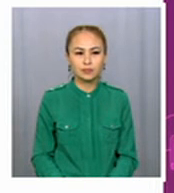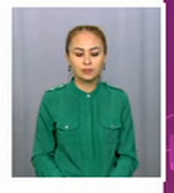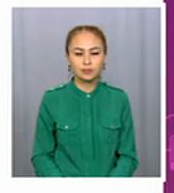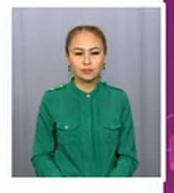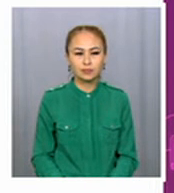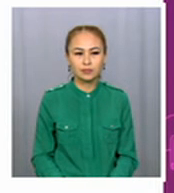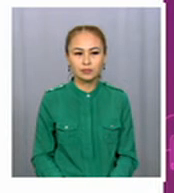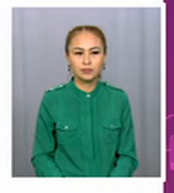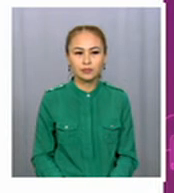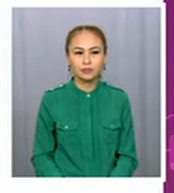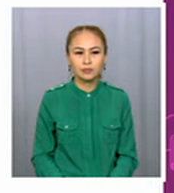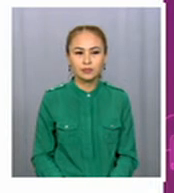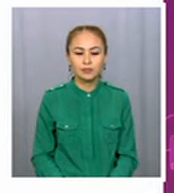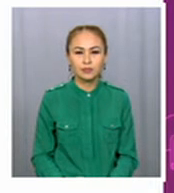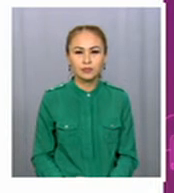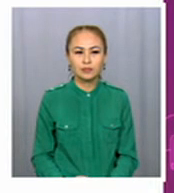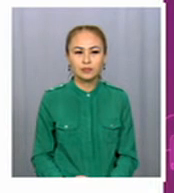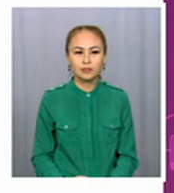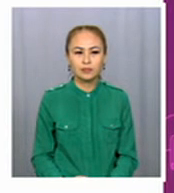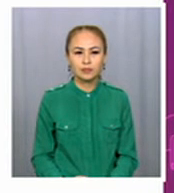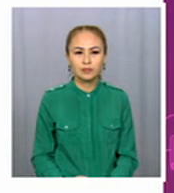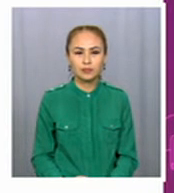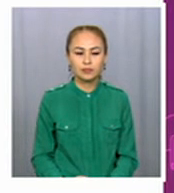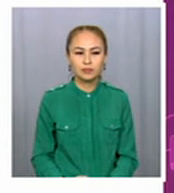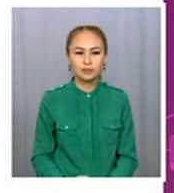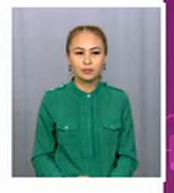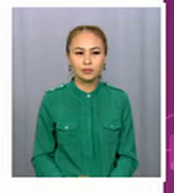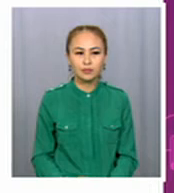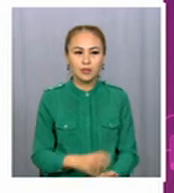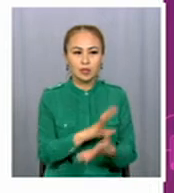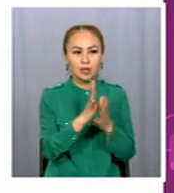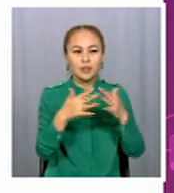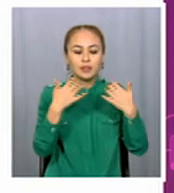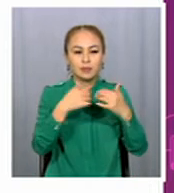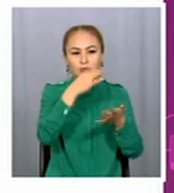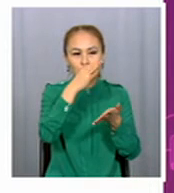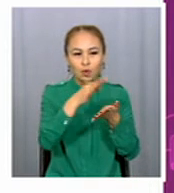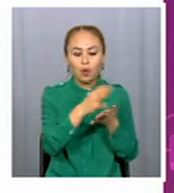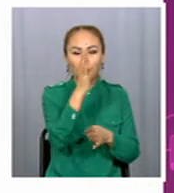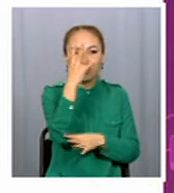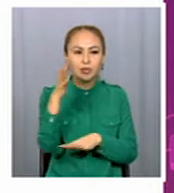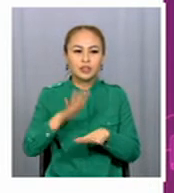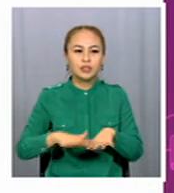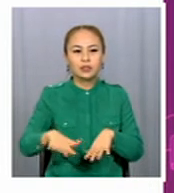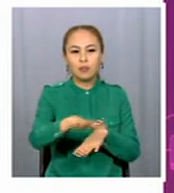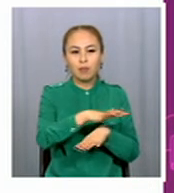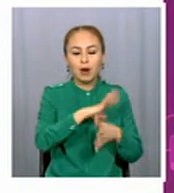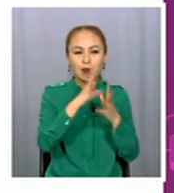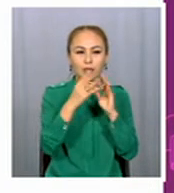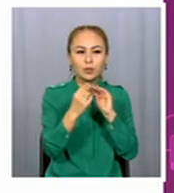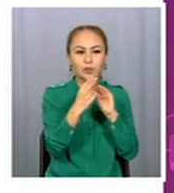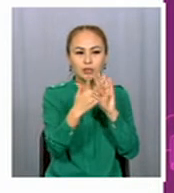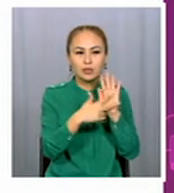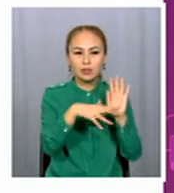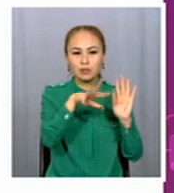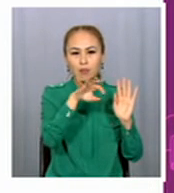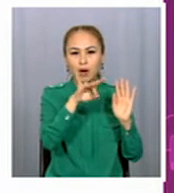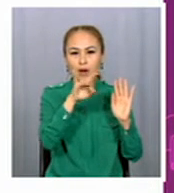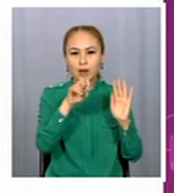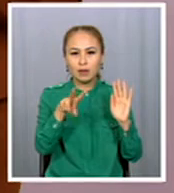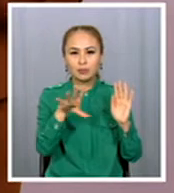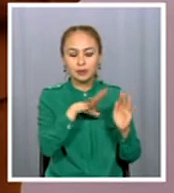қосамыз. Мәні 18-ге тең. Демек есептің жауабы орман шетіне барлығы 18 марал